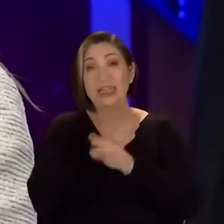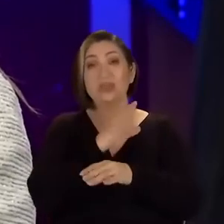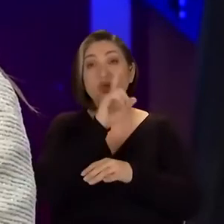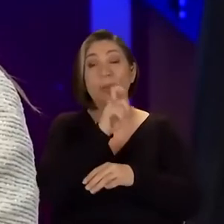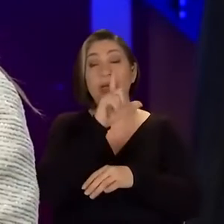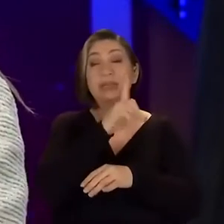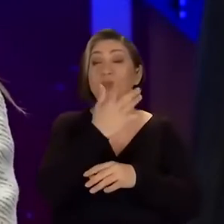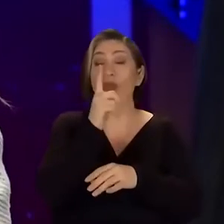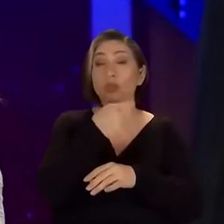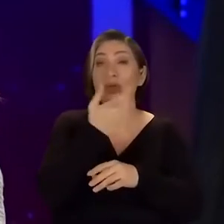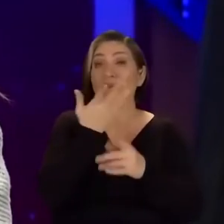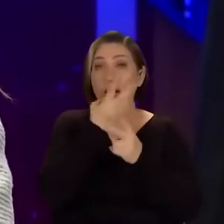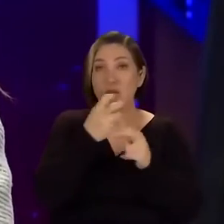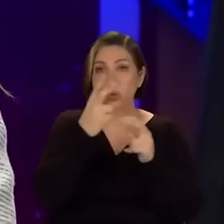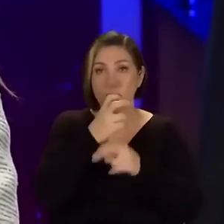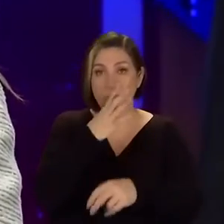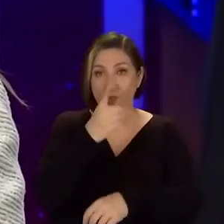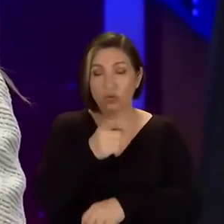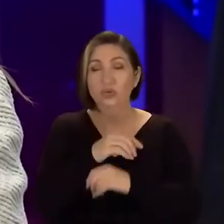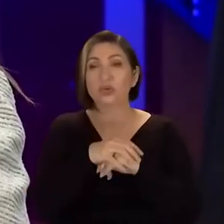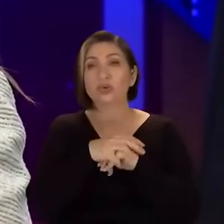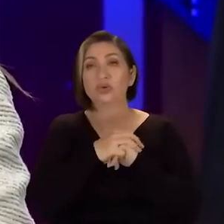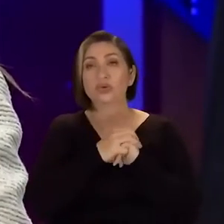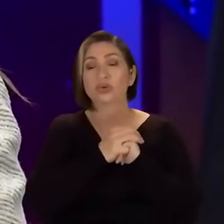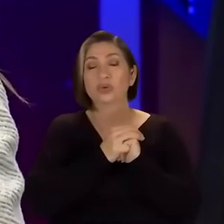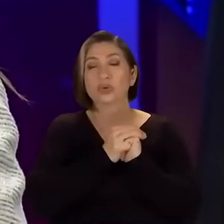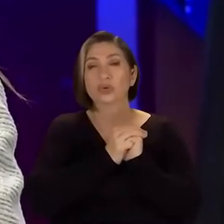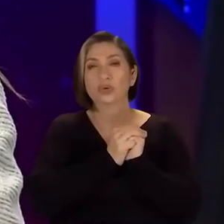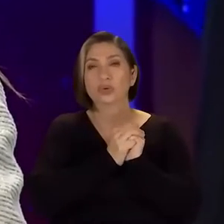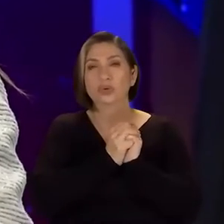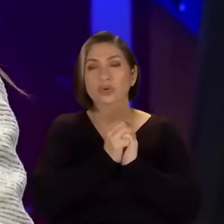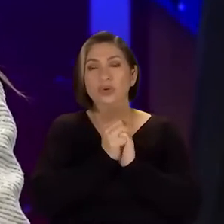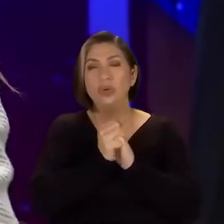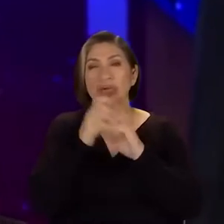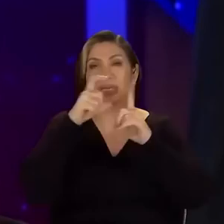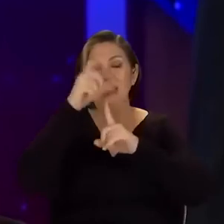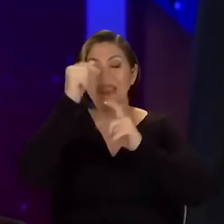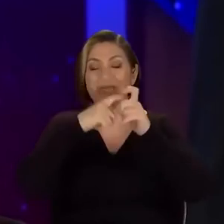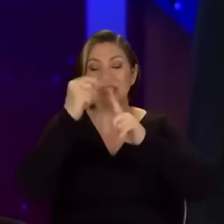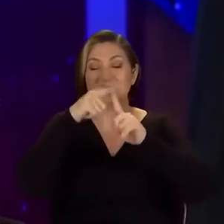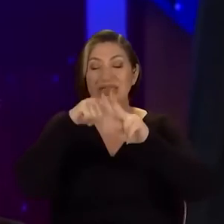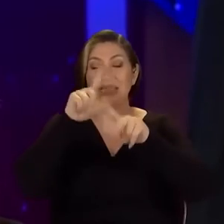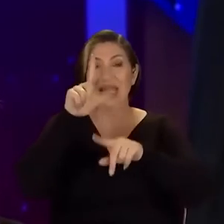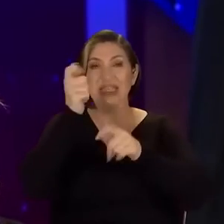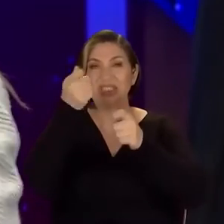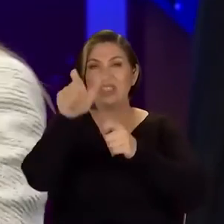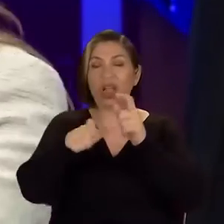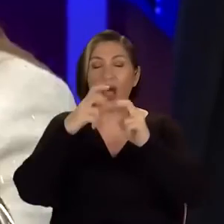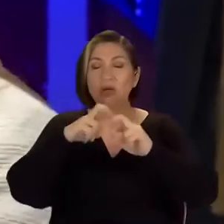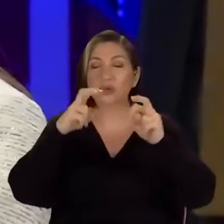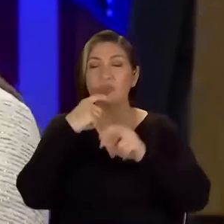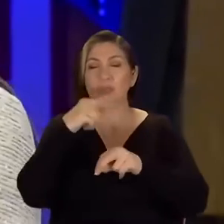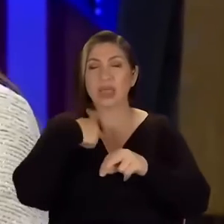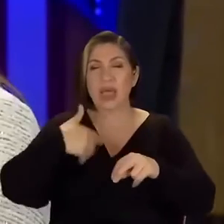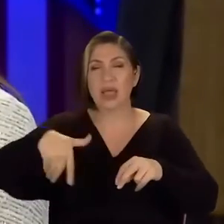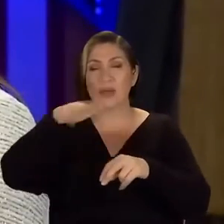sormak lazım ne buldu diye. Neyi araştırıyordu biliyor musunuz doktorada? Bu dijital işçiliği araştırıyorum demişti bana. Şimdi